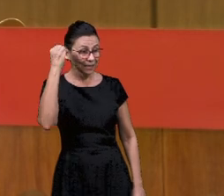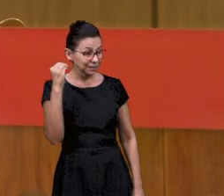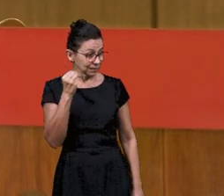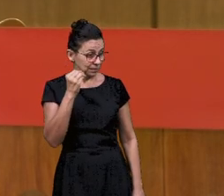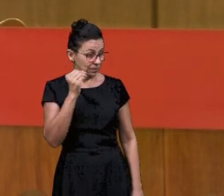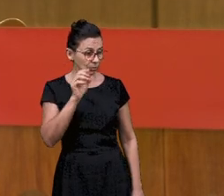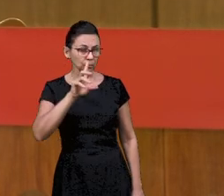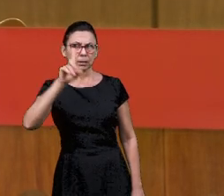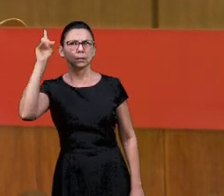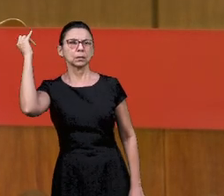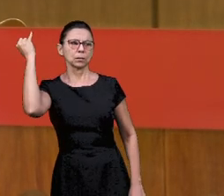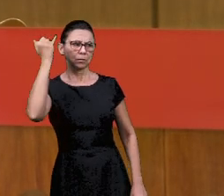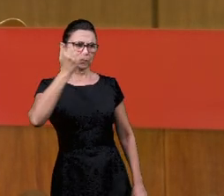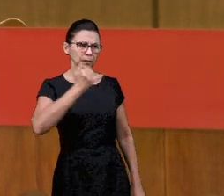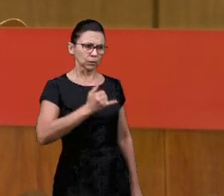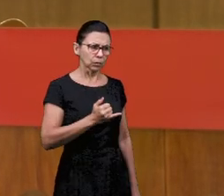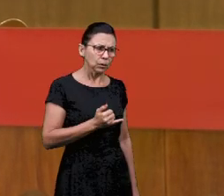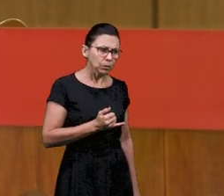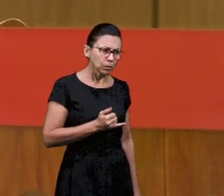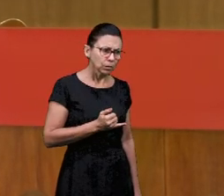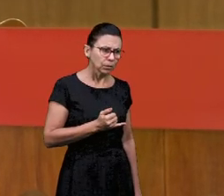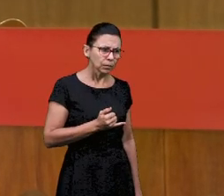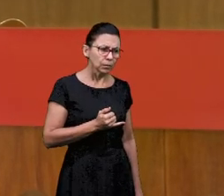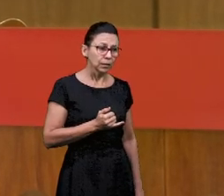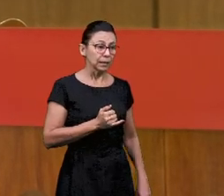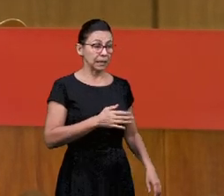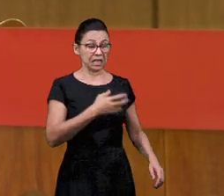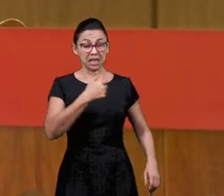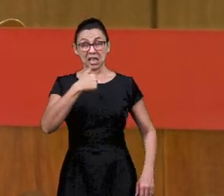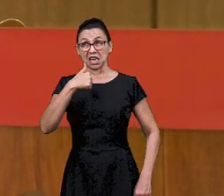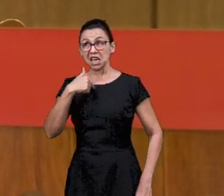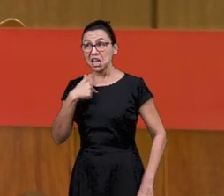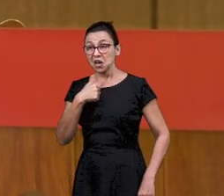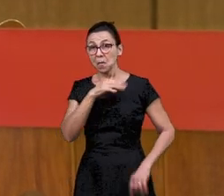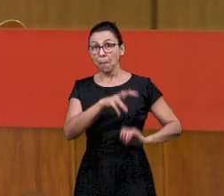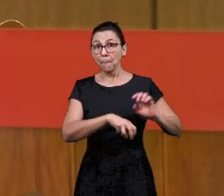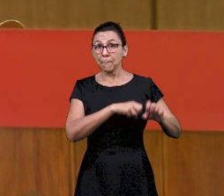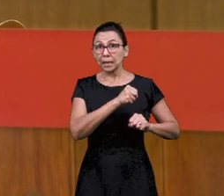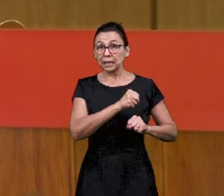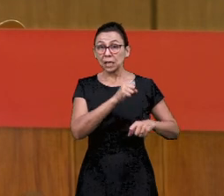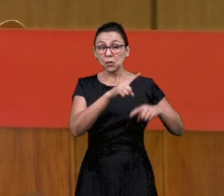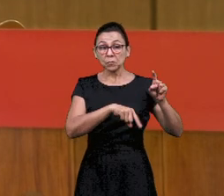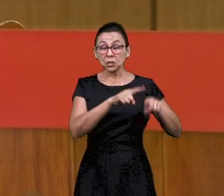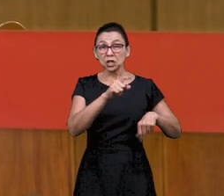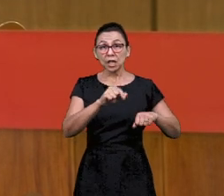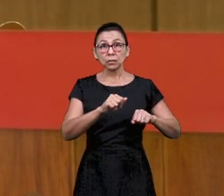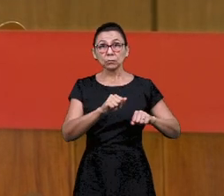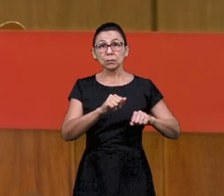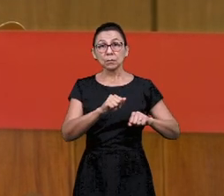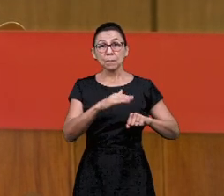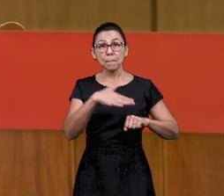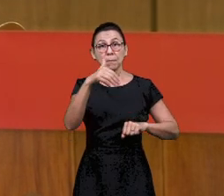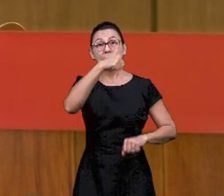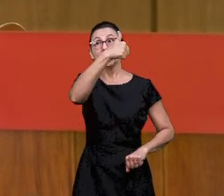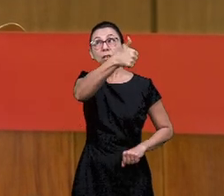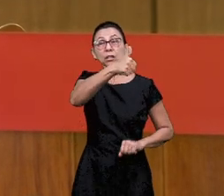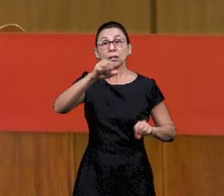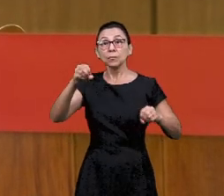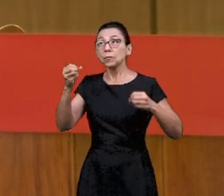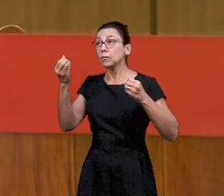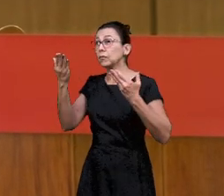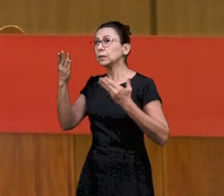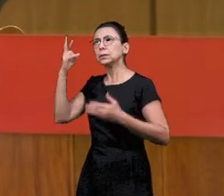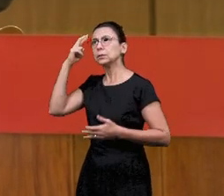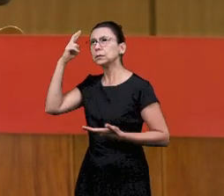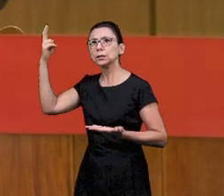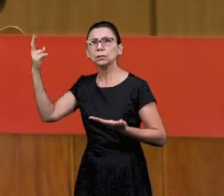Donc, je suis venu pour te dire pour que tu n'apportes rien. Non, non, non, non. Je ramenais le meilleur pour servir le Seigneur. L'homme ne veut pas obéir à Dieu.